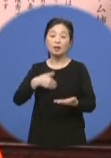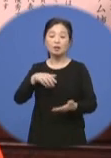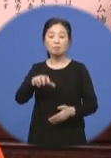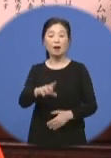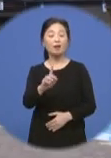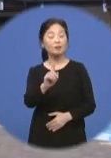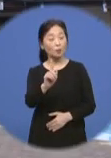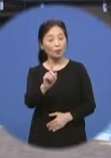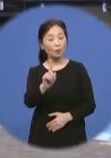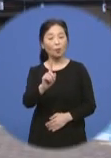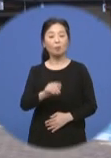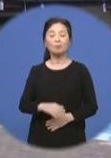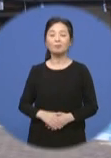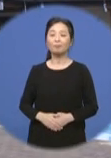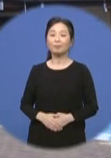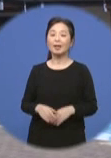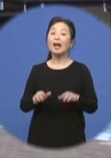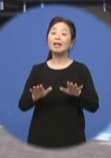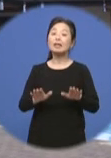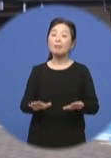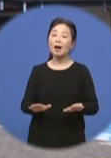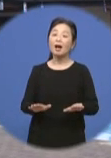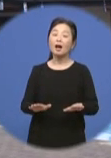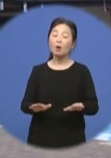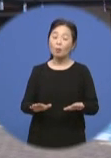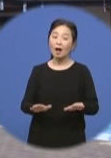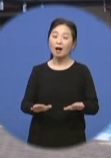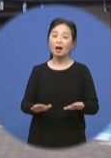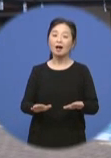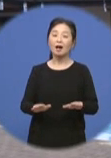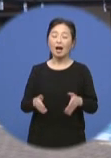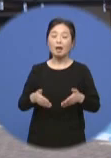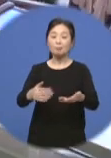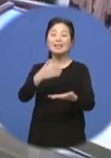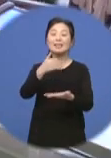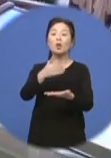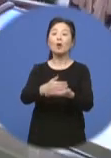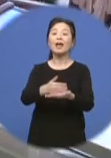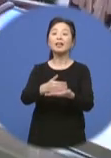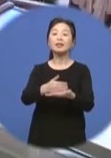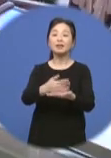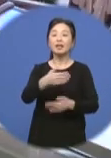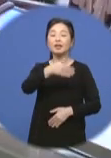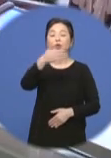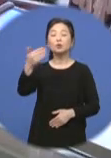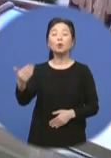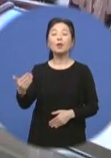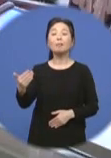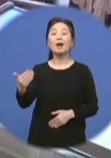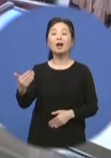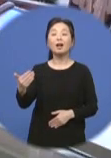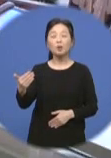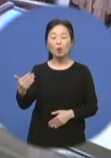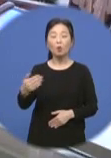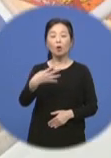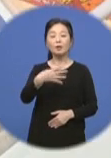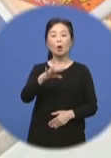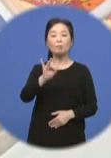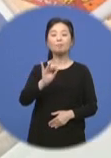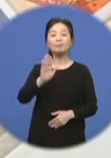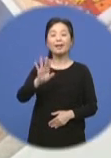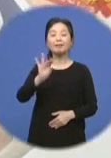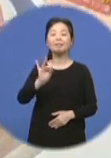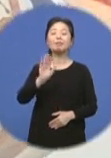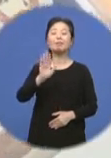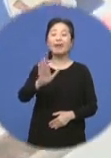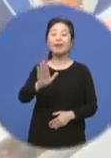か。 はい、現在は道の駅柿の里工藤山内にあります産直市場よっててさんにて販売